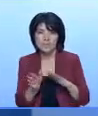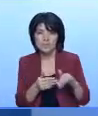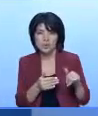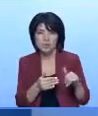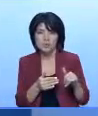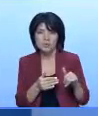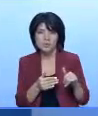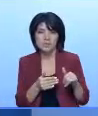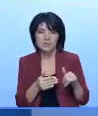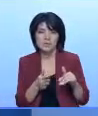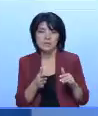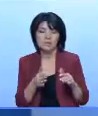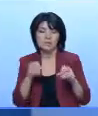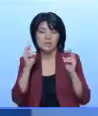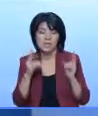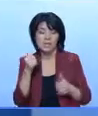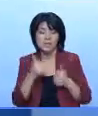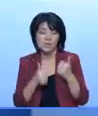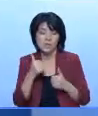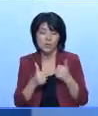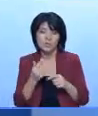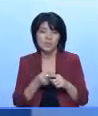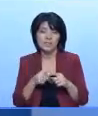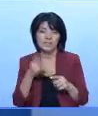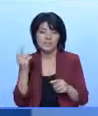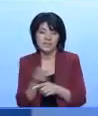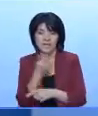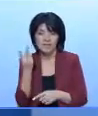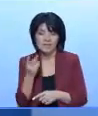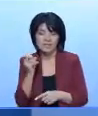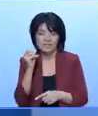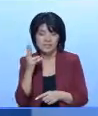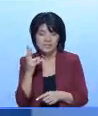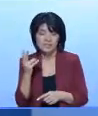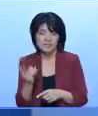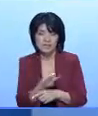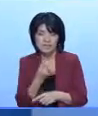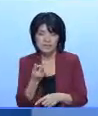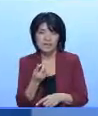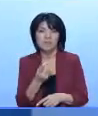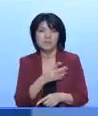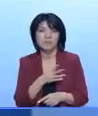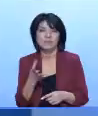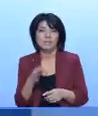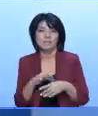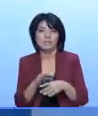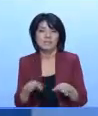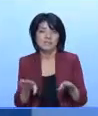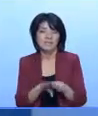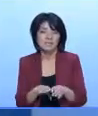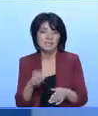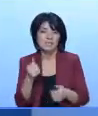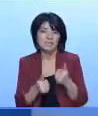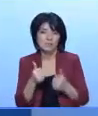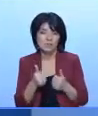тоғызқұмалақтан дәстүрлі турнир басталды. Биыл 12-ші рет ұйымдастырылып жатқан байрақты бәйгеге 400-ге жуық тоғызқұмалақшы қатысып жатыр.